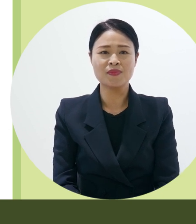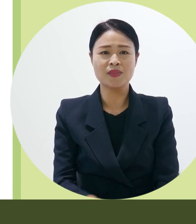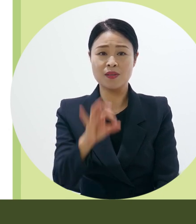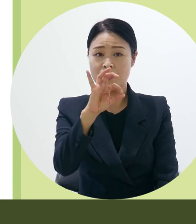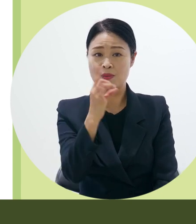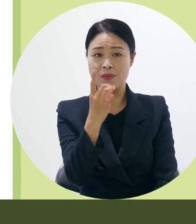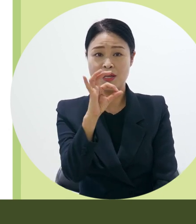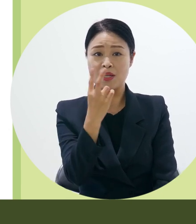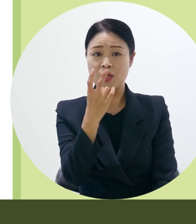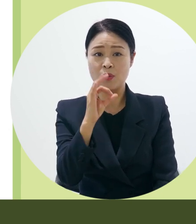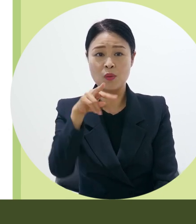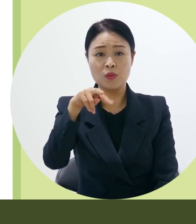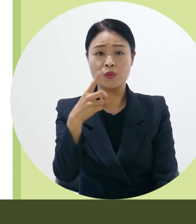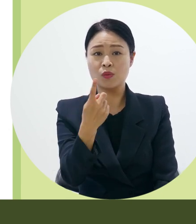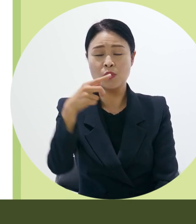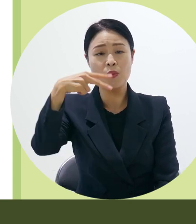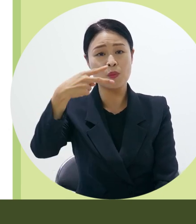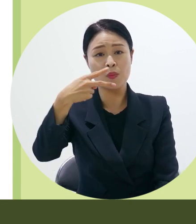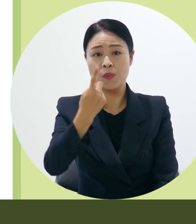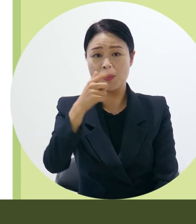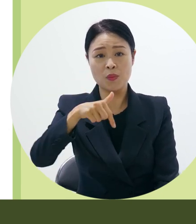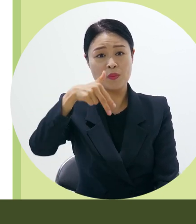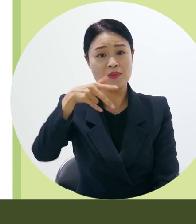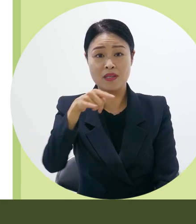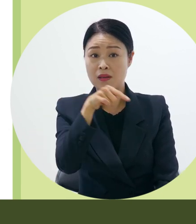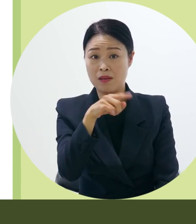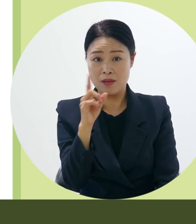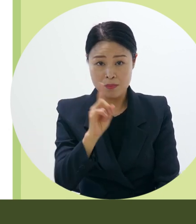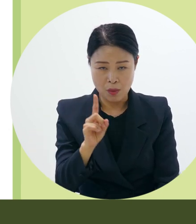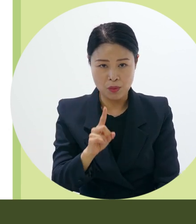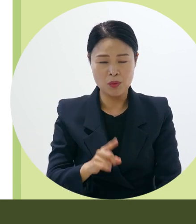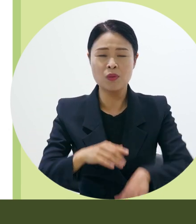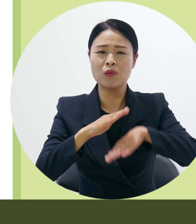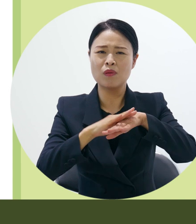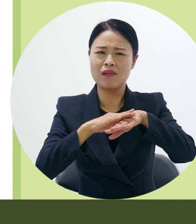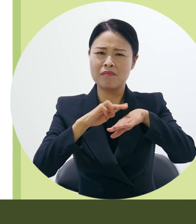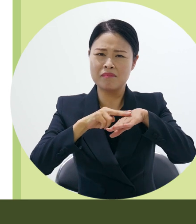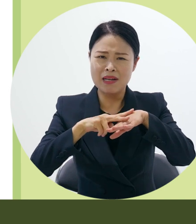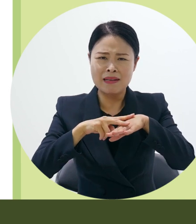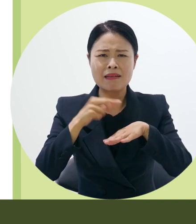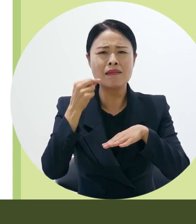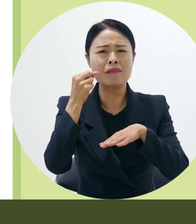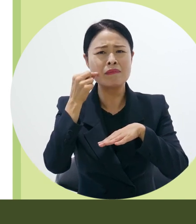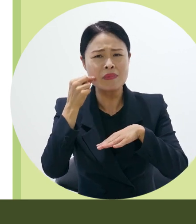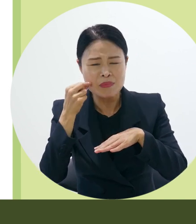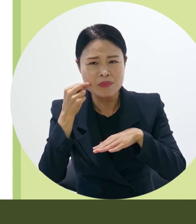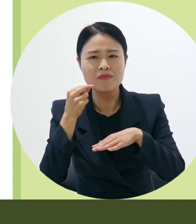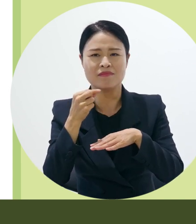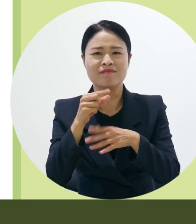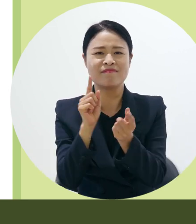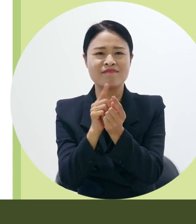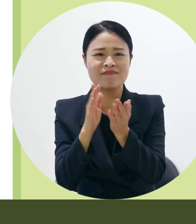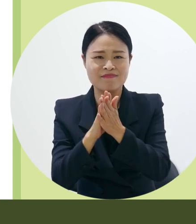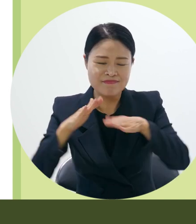외용 소독제, 손이나 피부 등 인체에 직접 사용하는 소독제.